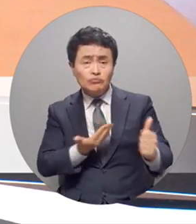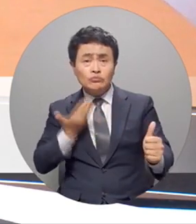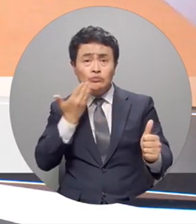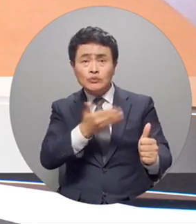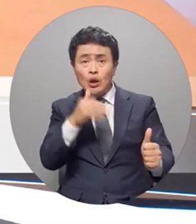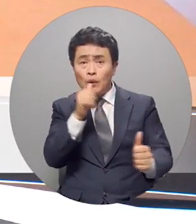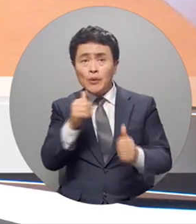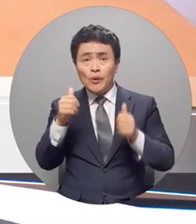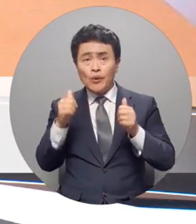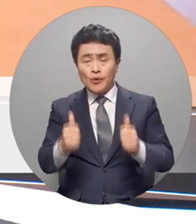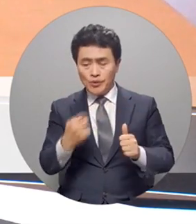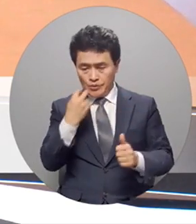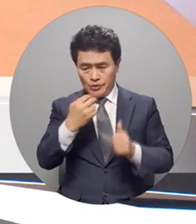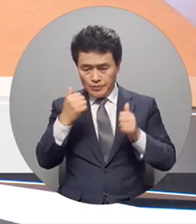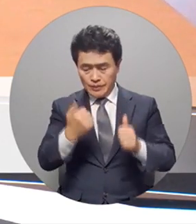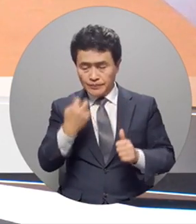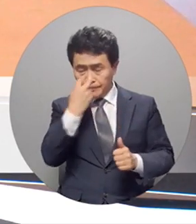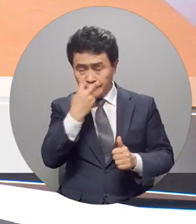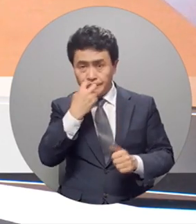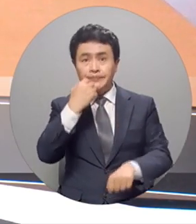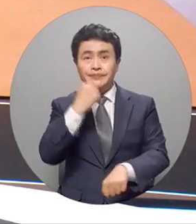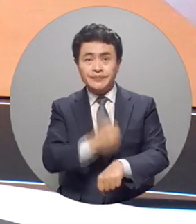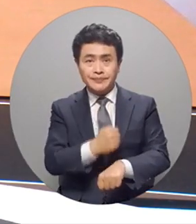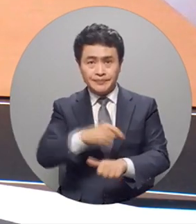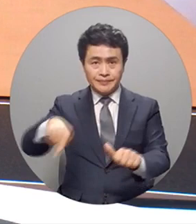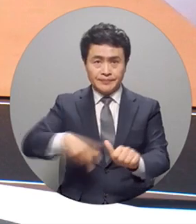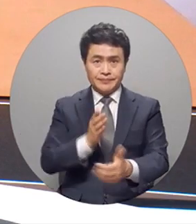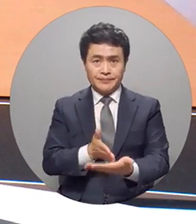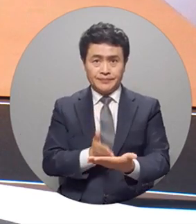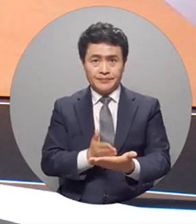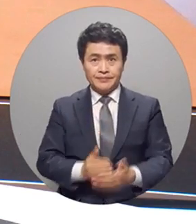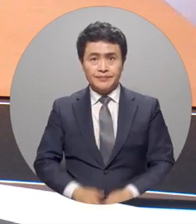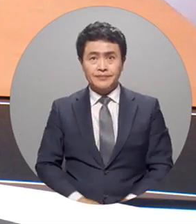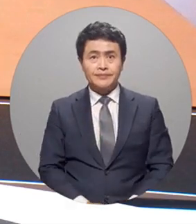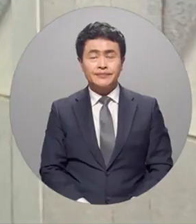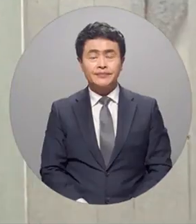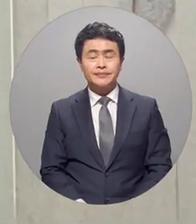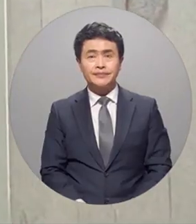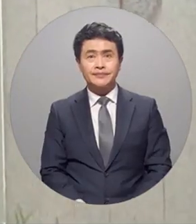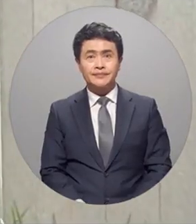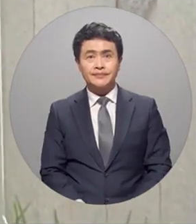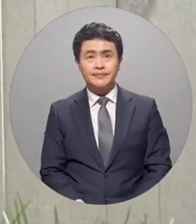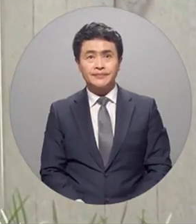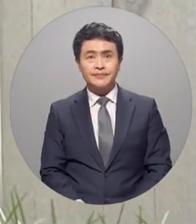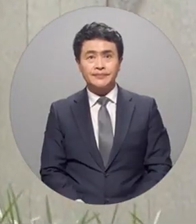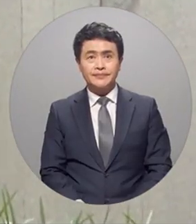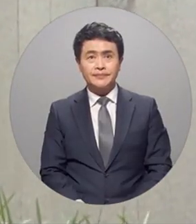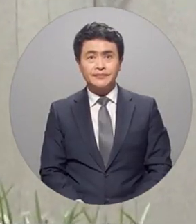변호사도 검찰 수사를 받게 됐습니다. 고병찬 기자의 보도입니다.